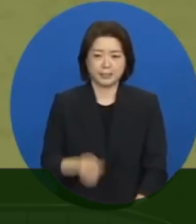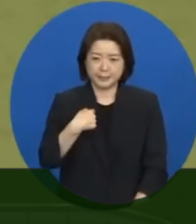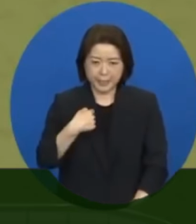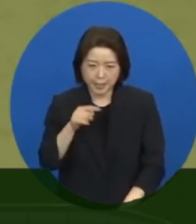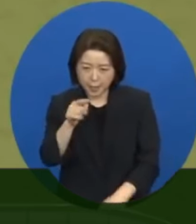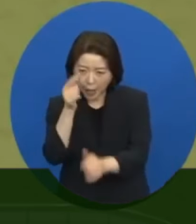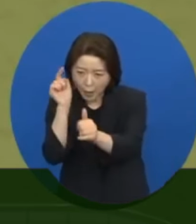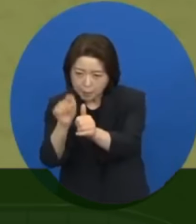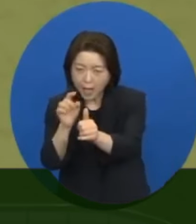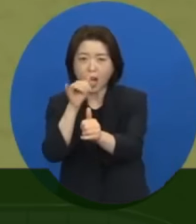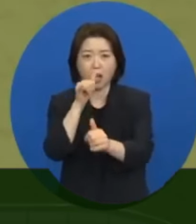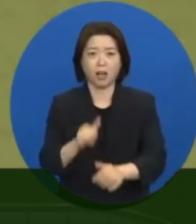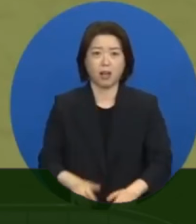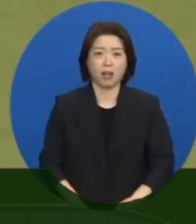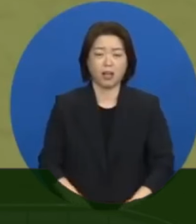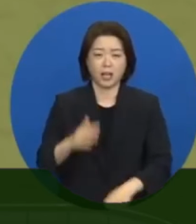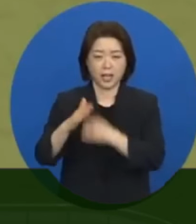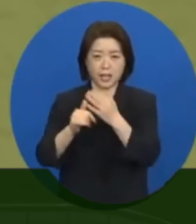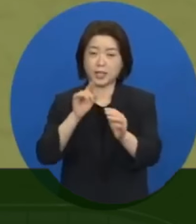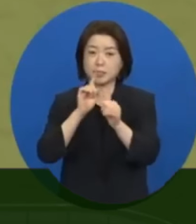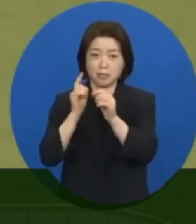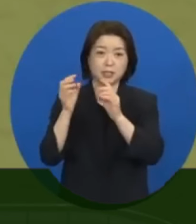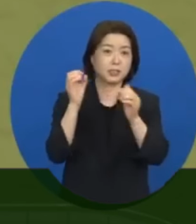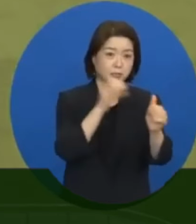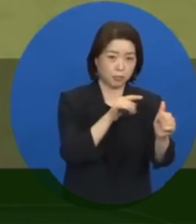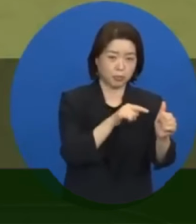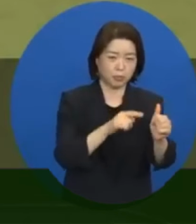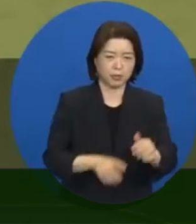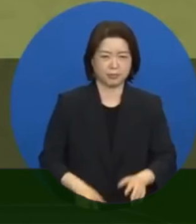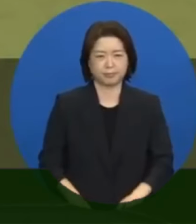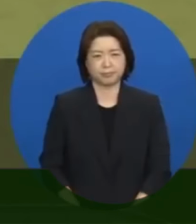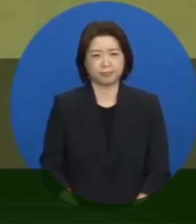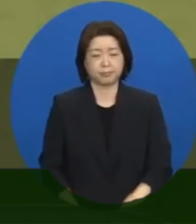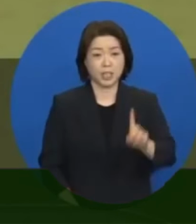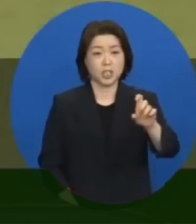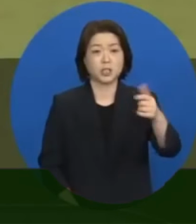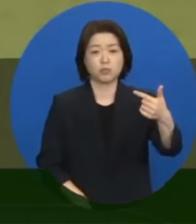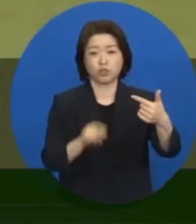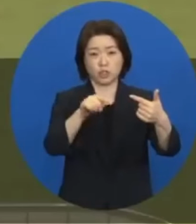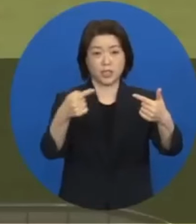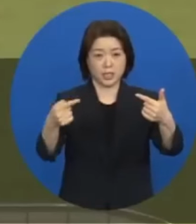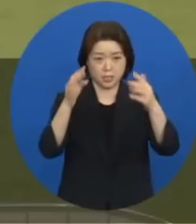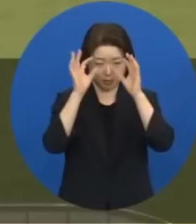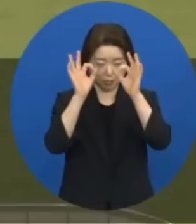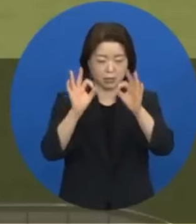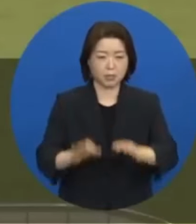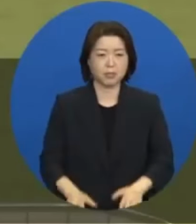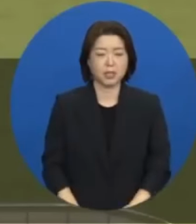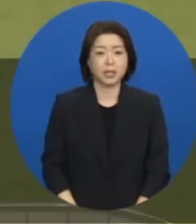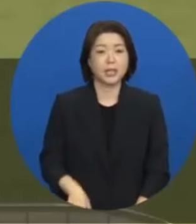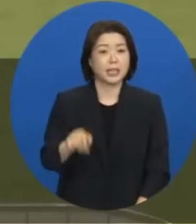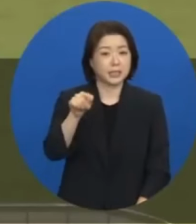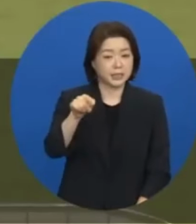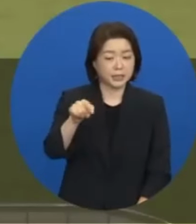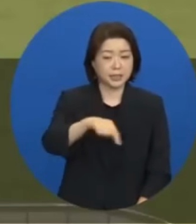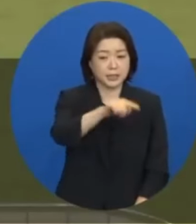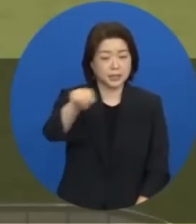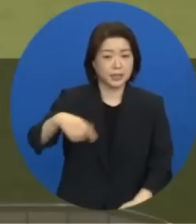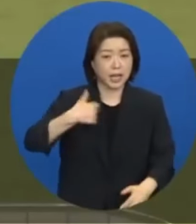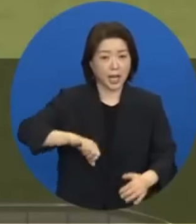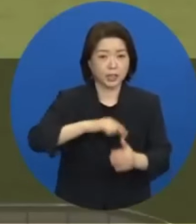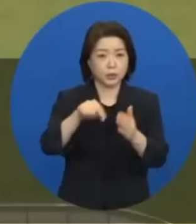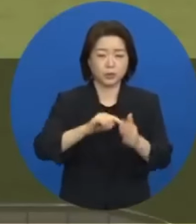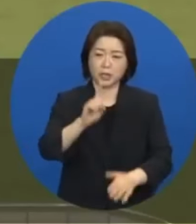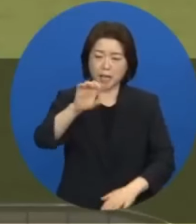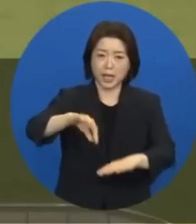다라고 말씀하시는 거예요 1절 후반부 말씀을 개정판으로 읽어보겠습니다이는 내가 그의 아들 중에서 한